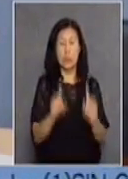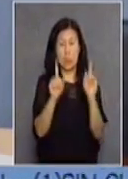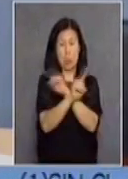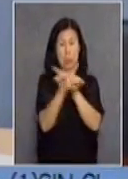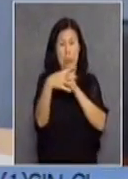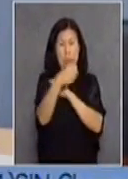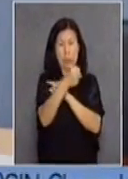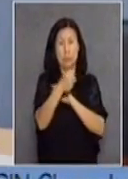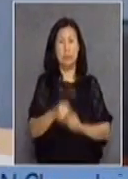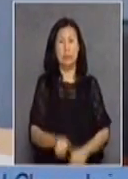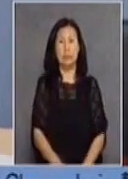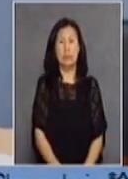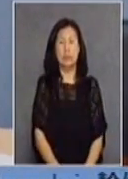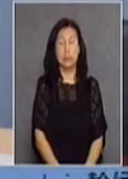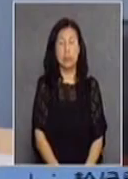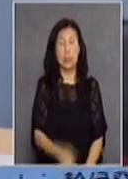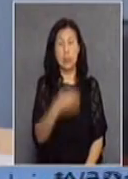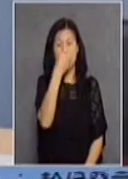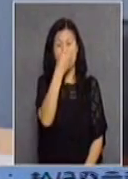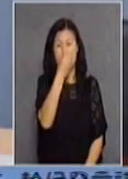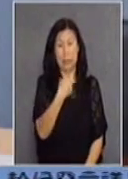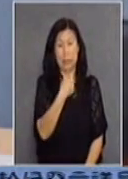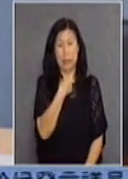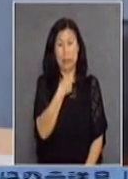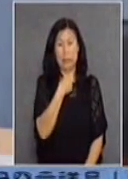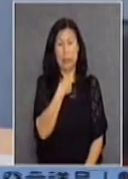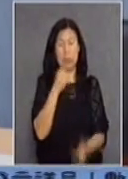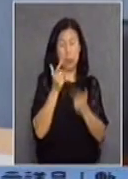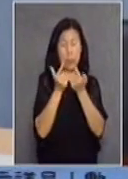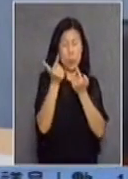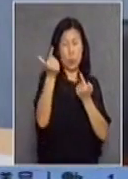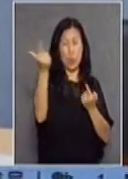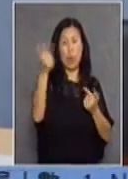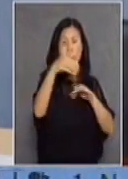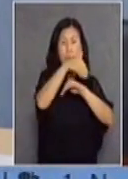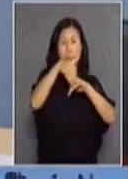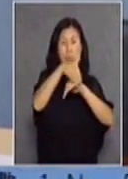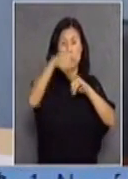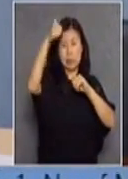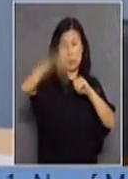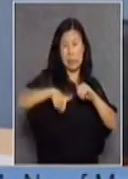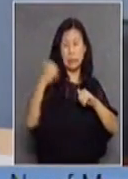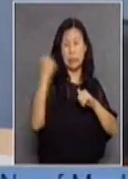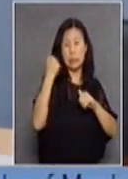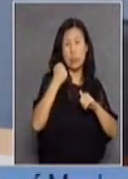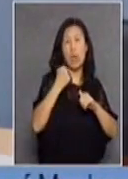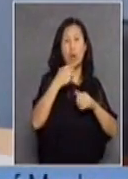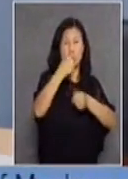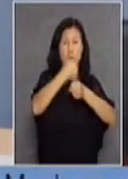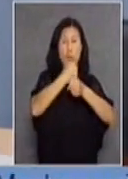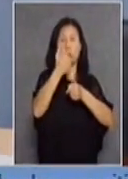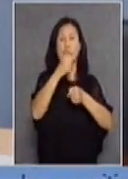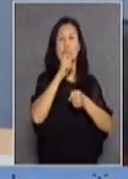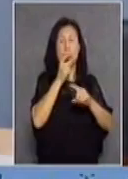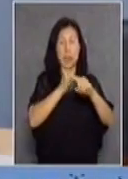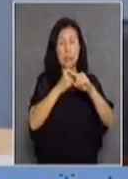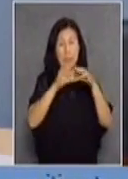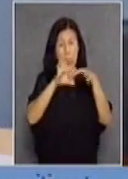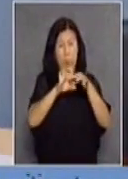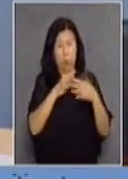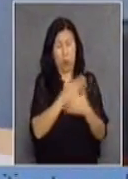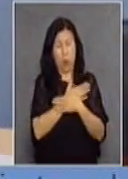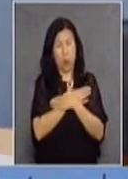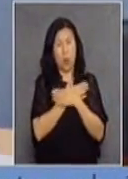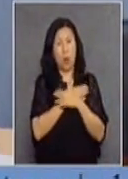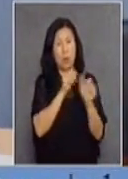席，香港需要一個有願景、有心有力行公義、真正關愛照顧